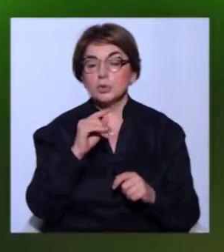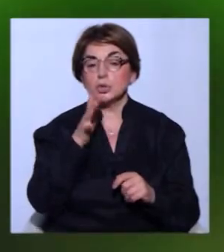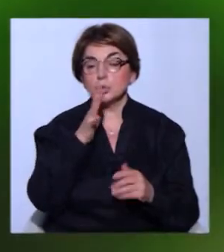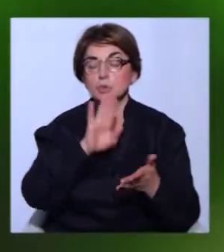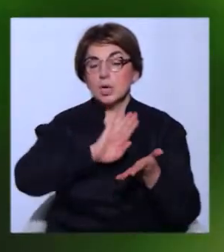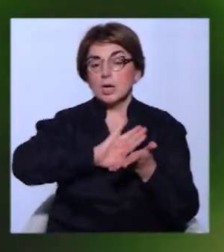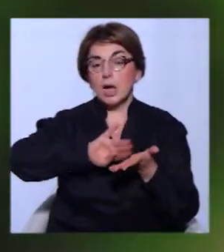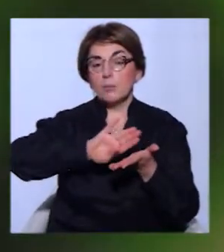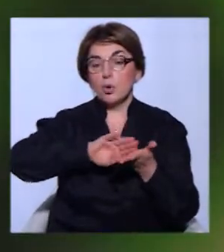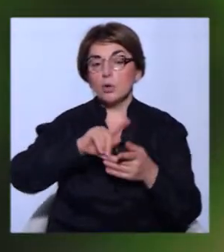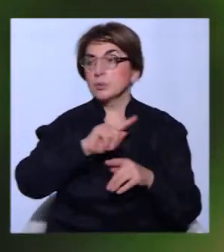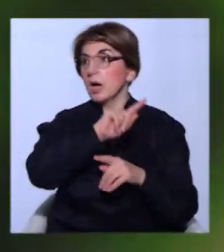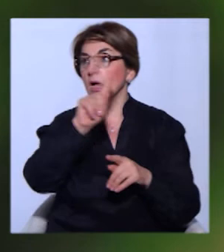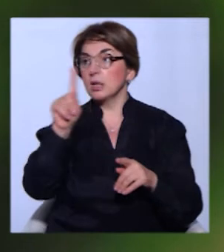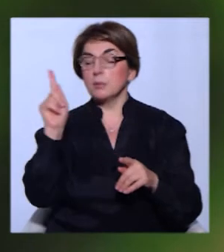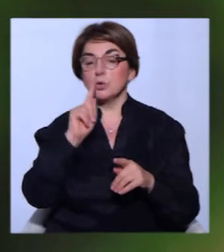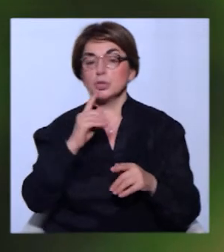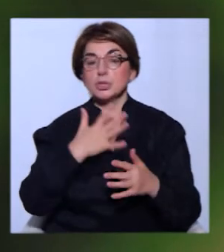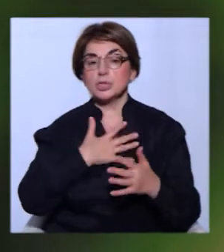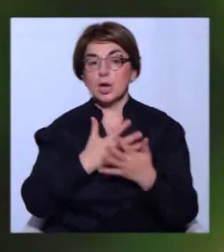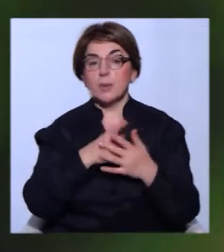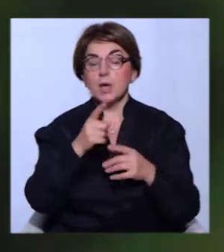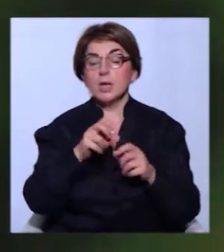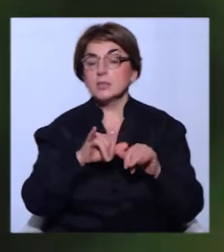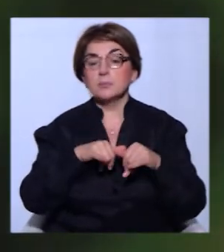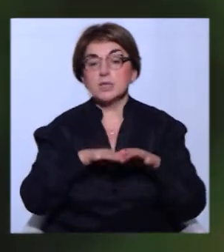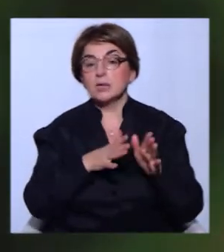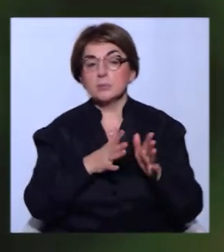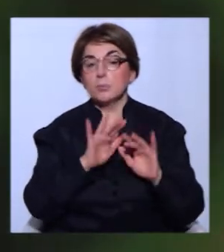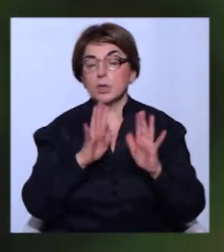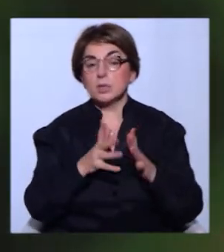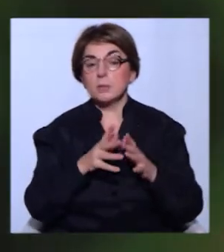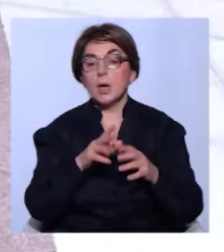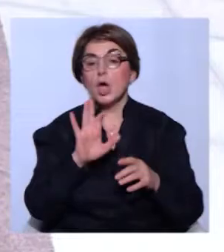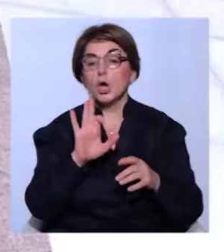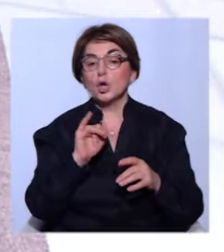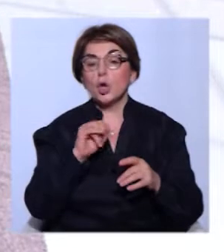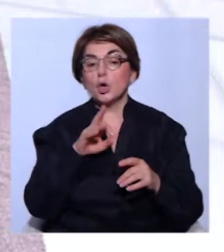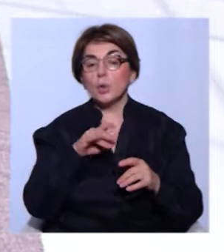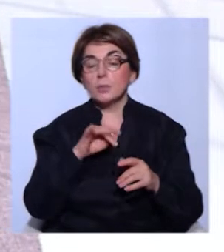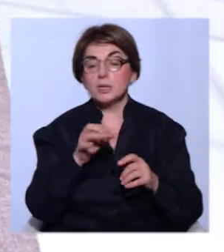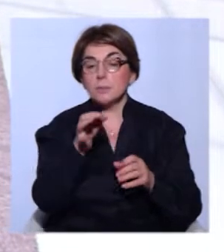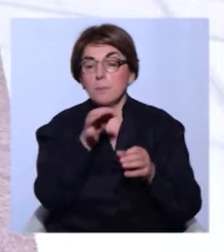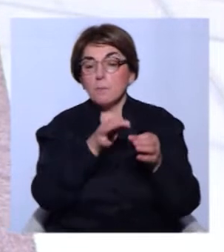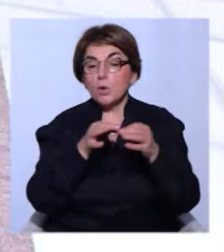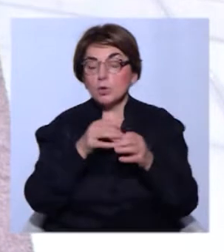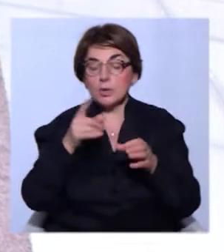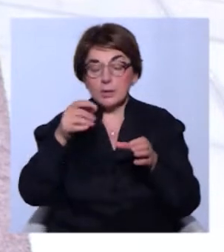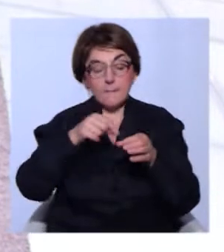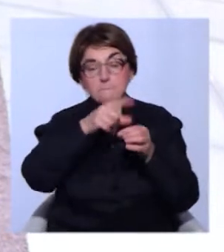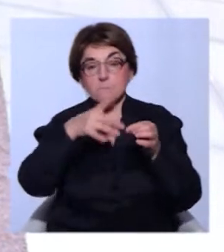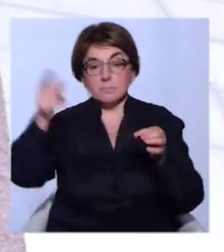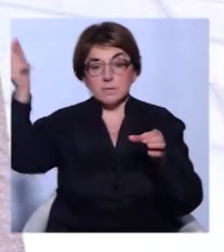გამოყოფს ჟანგბადსაც. ფოტოსინთეზი მიმდინარეობს ქლოროფილის მოლეკულაში, როდესაც მზის ხვიმი